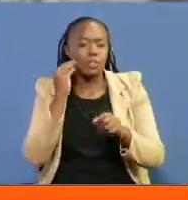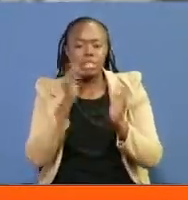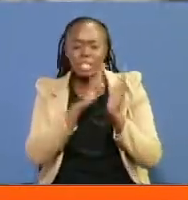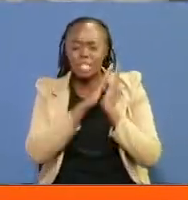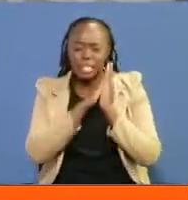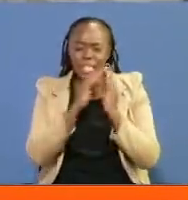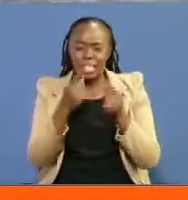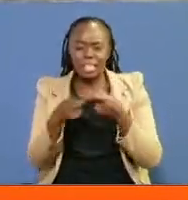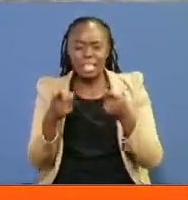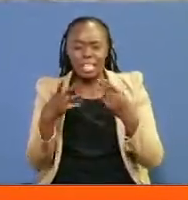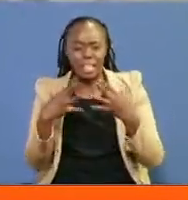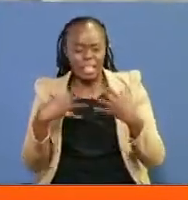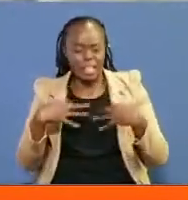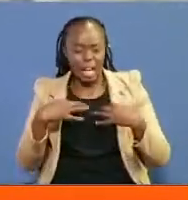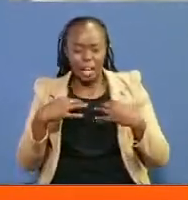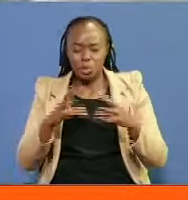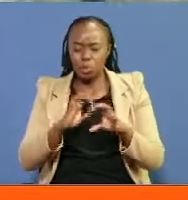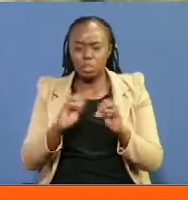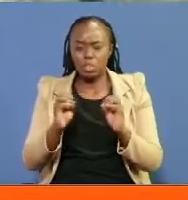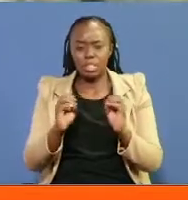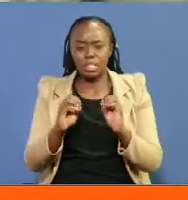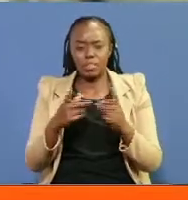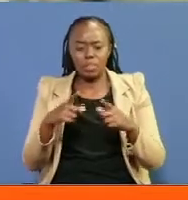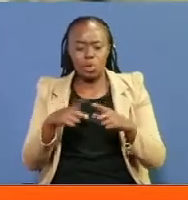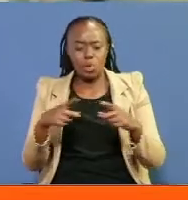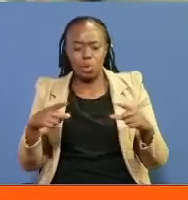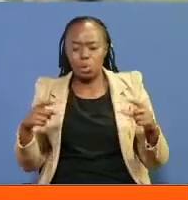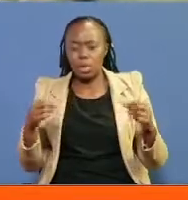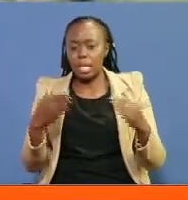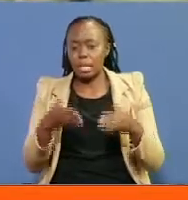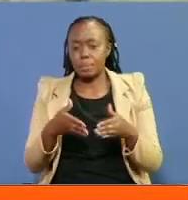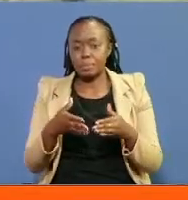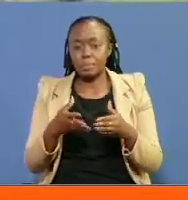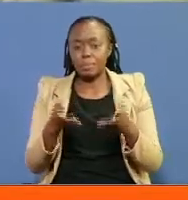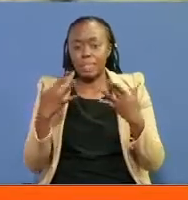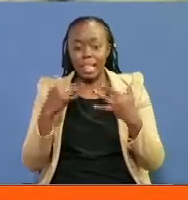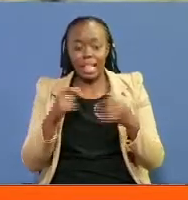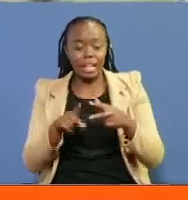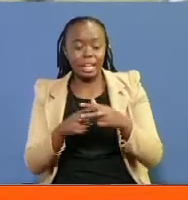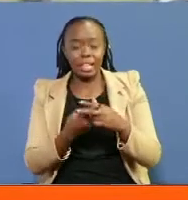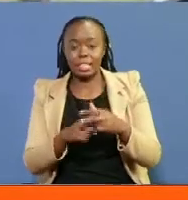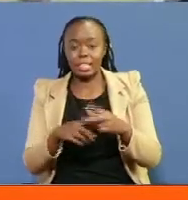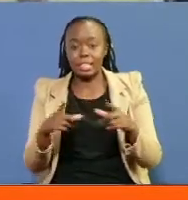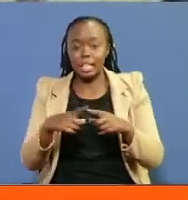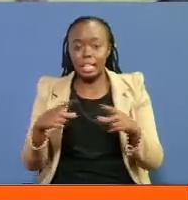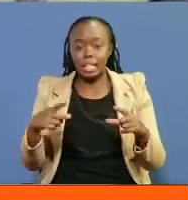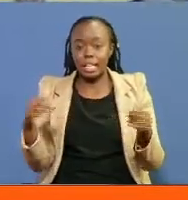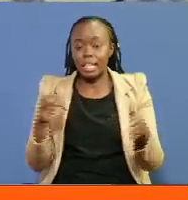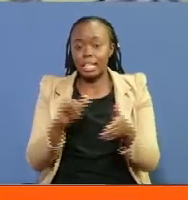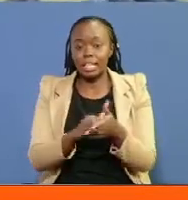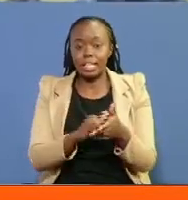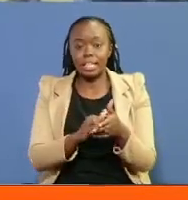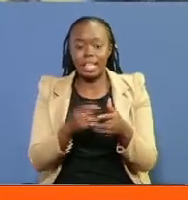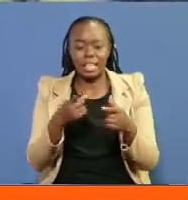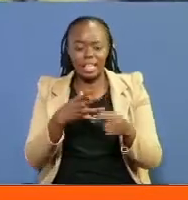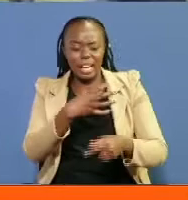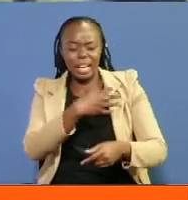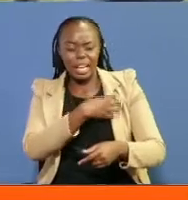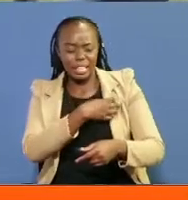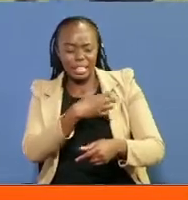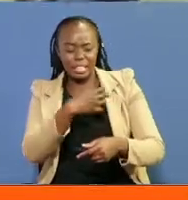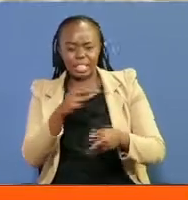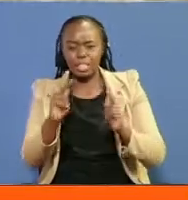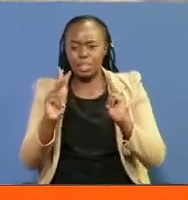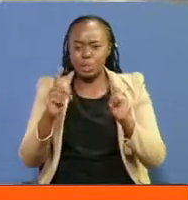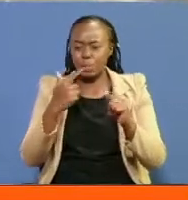wa mnyama kufuatia mzozo wa ardhi. Chanzo cha mzozo huu wa ardhi ni kuwa Bwenyenye mmoja mwenye asili